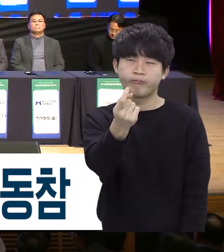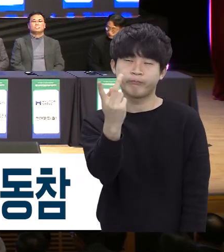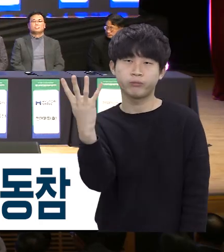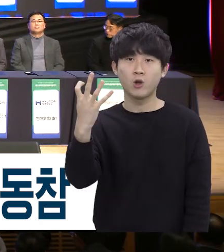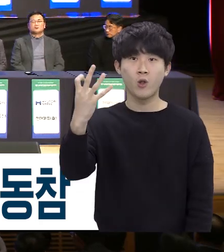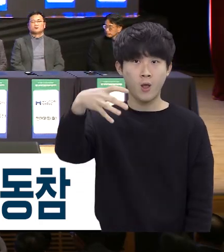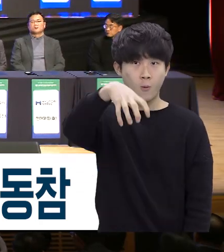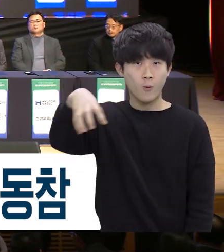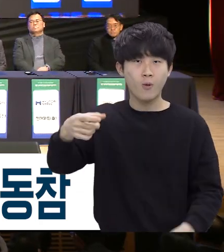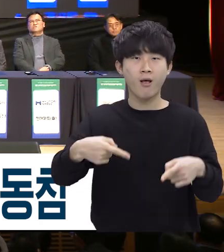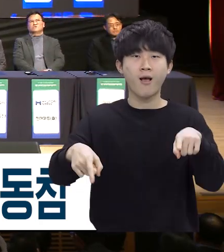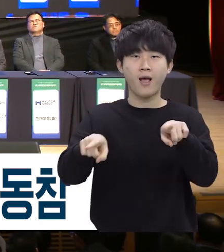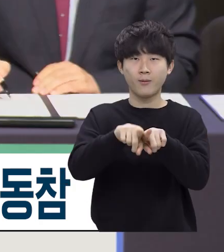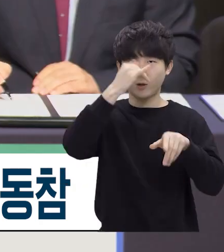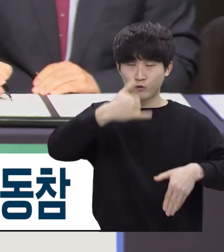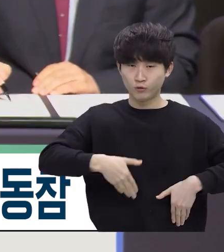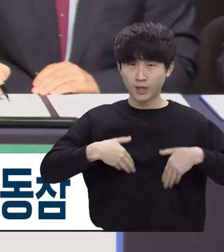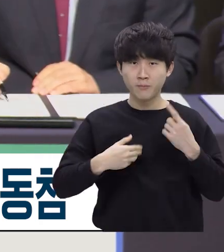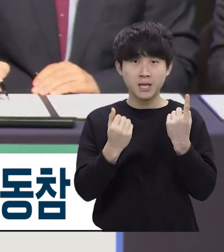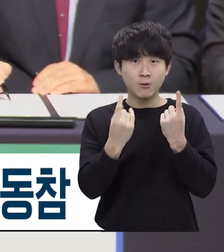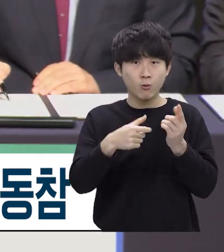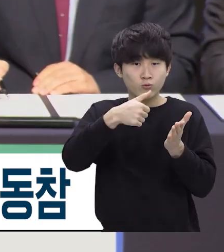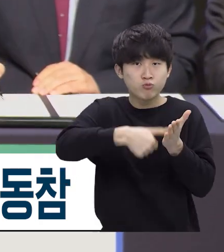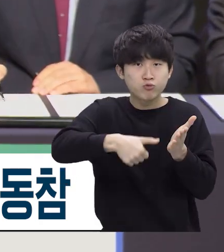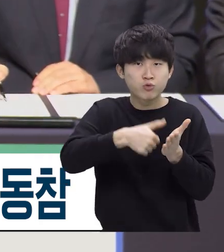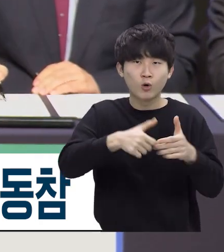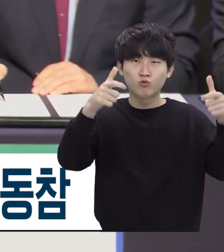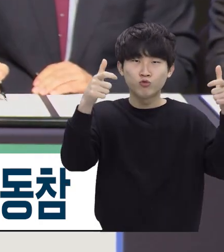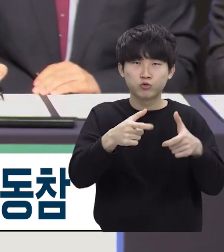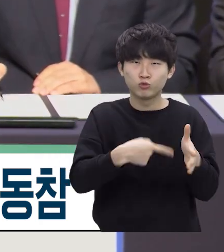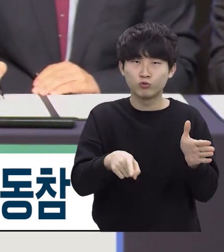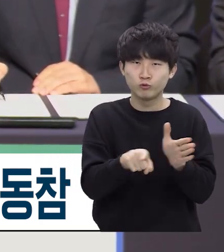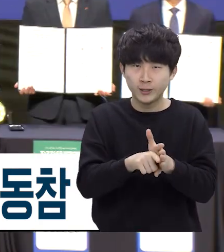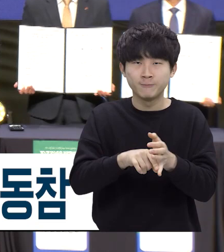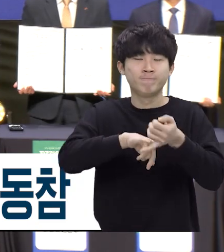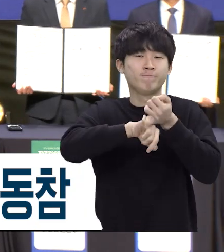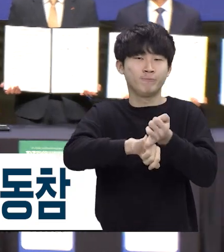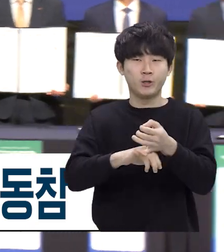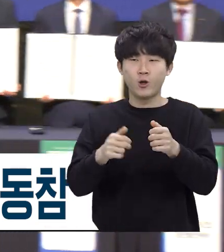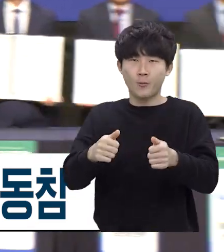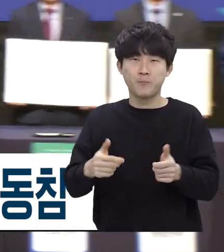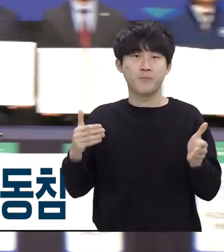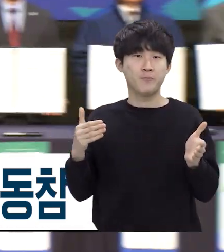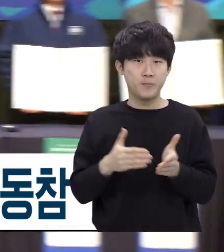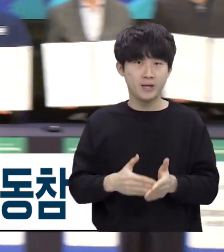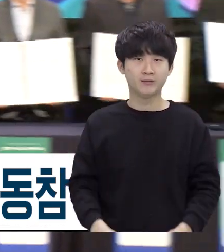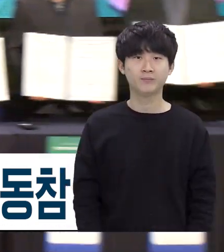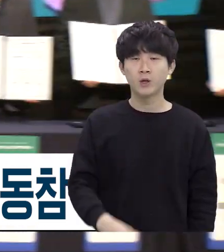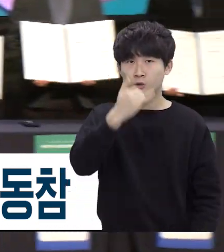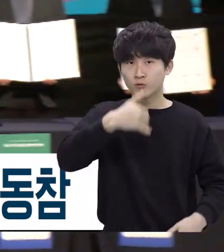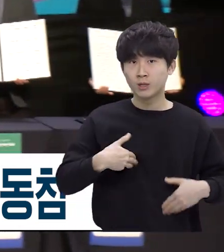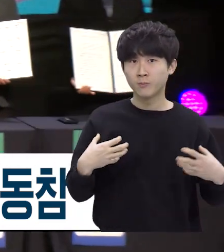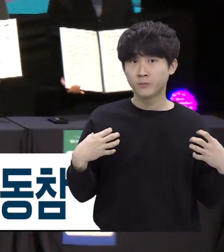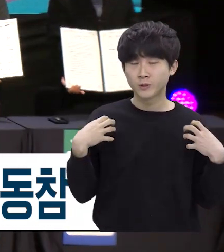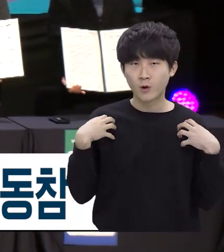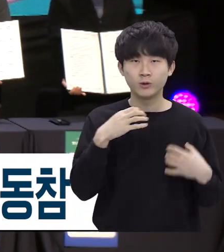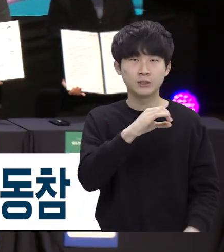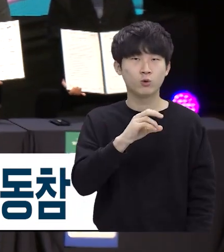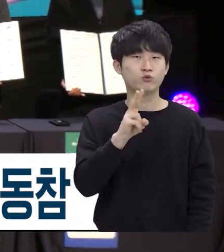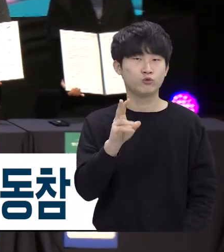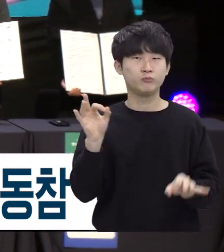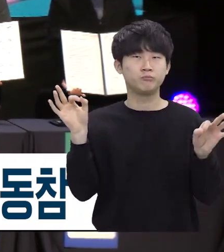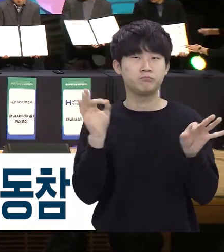사업장 14곳이 충남도와 일회용품 줄이기 업무 협약을 체결하고 자원 절약과 탄소중립에 기여할 것을